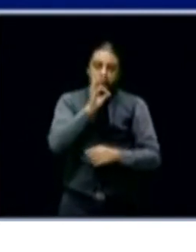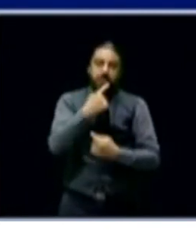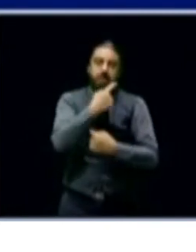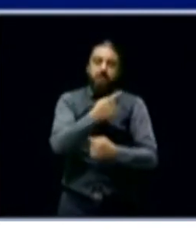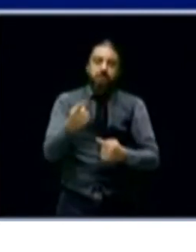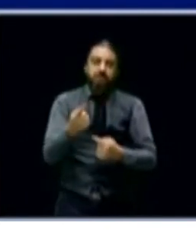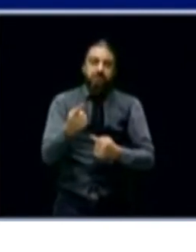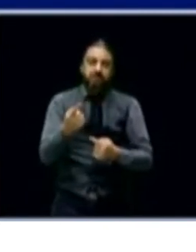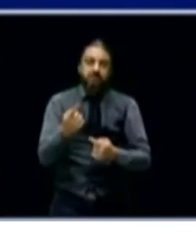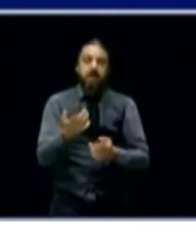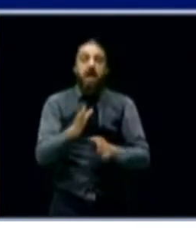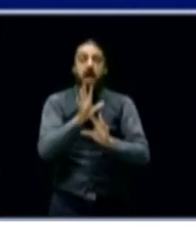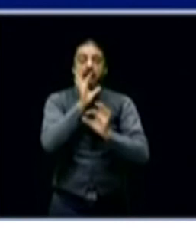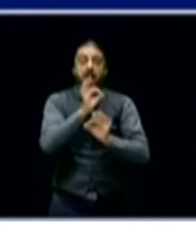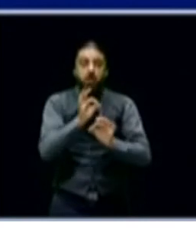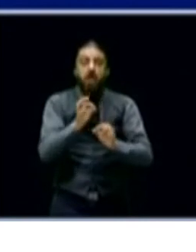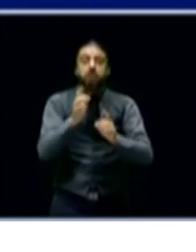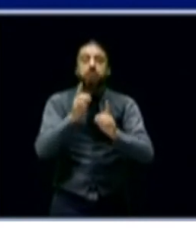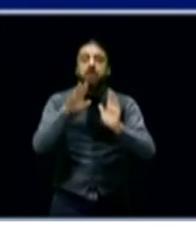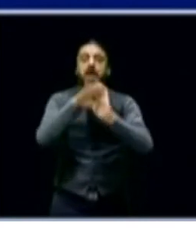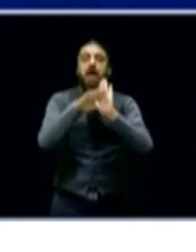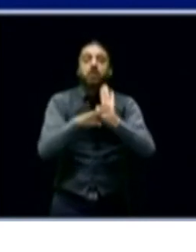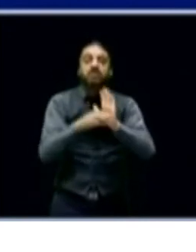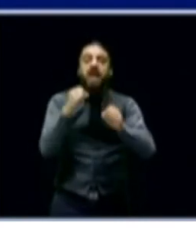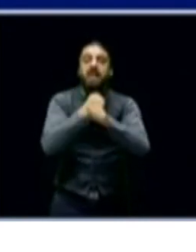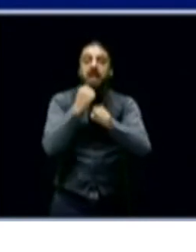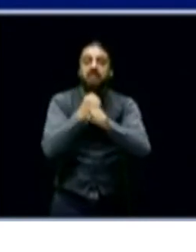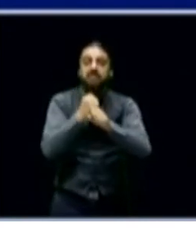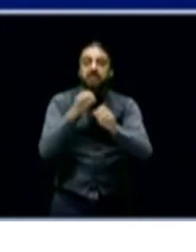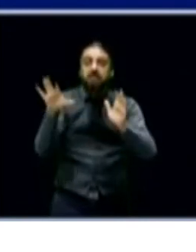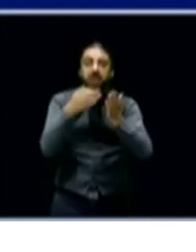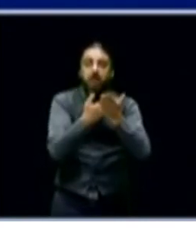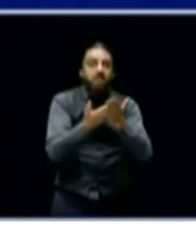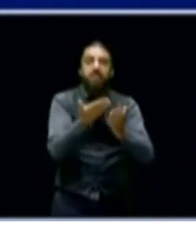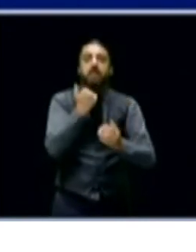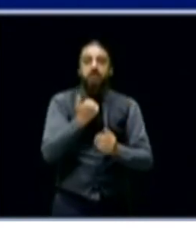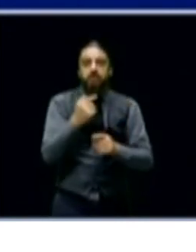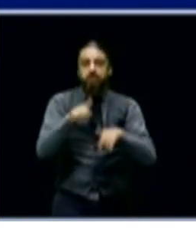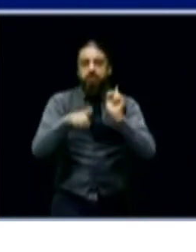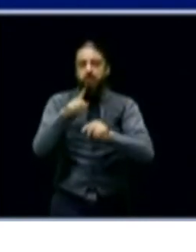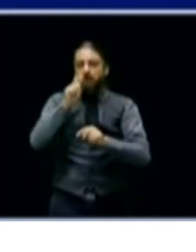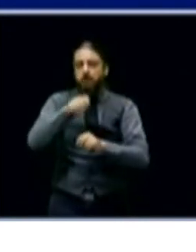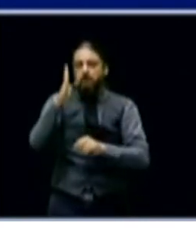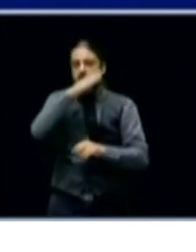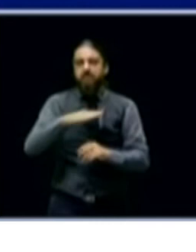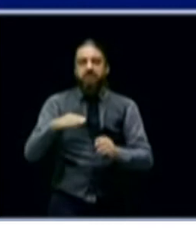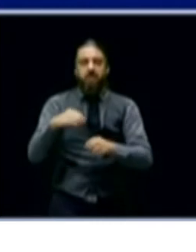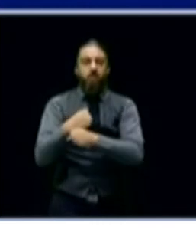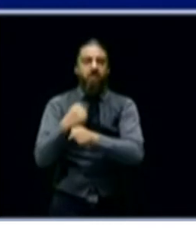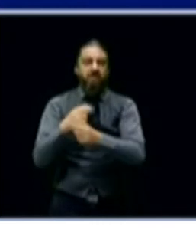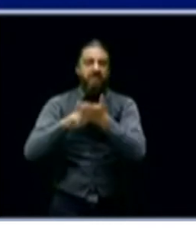με όχι πλήρη αποτύπωση των ορών εργασίας. Διότι δυστυχώς υπάρχει και αυτή η σκληρή πραγματικότητα στην αγορά